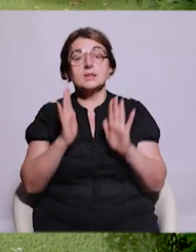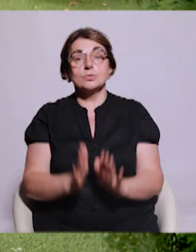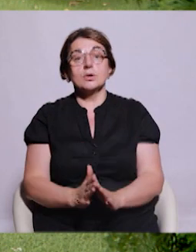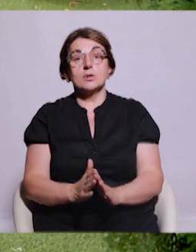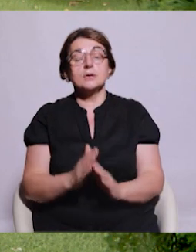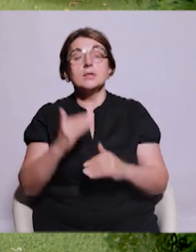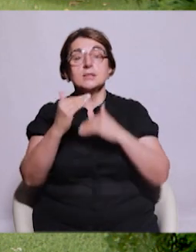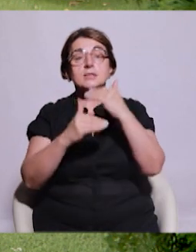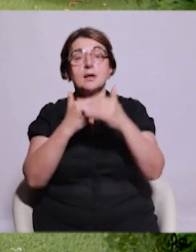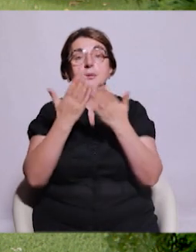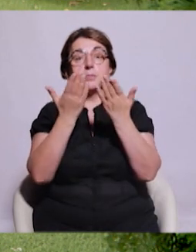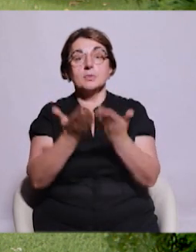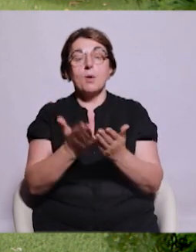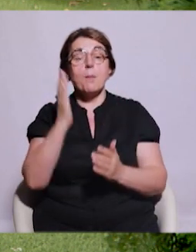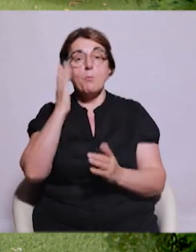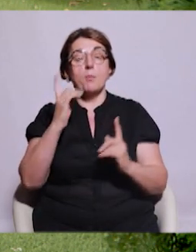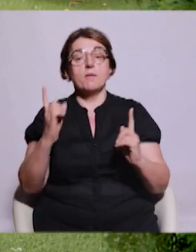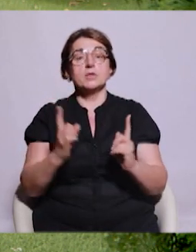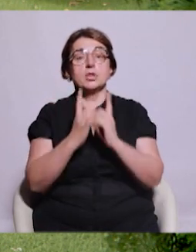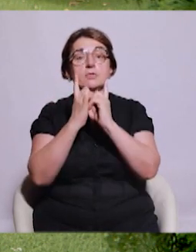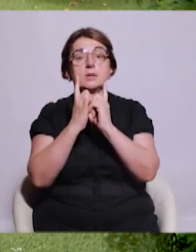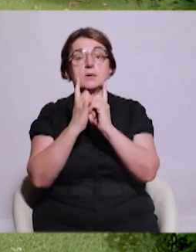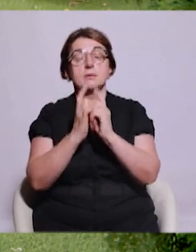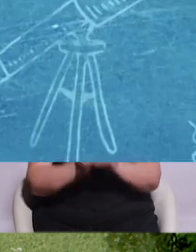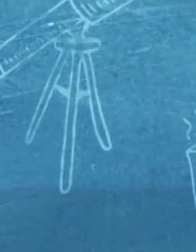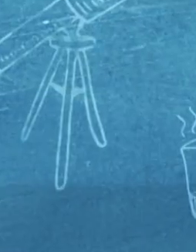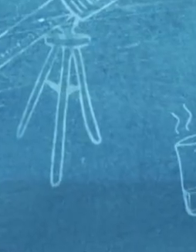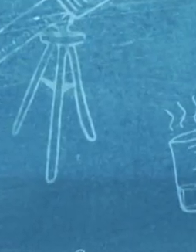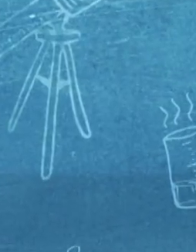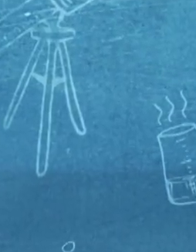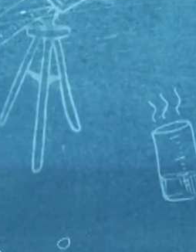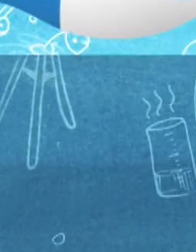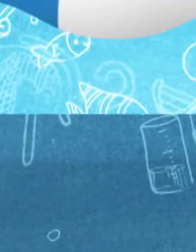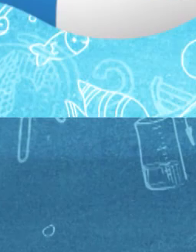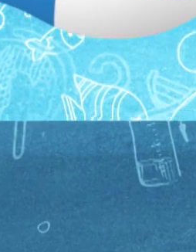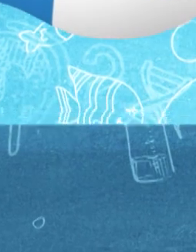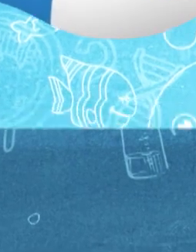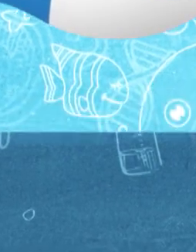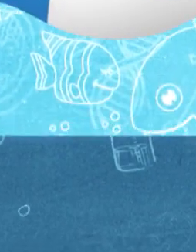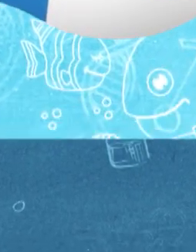ეს იყო. წარმატებებს გისურვებთ. მომავალ შეხვედრამდე.